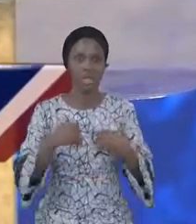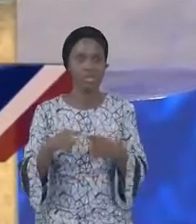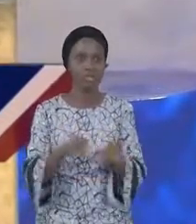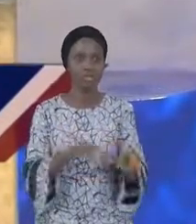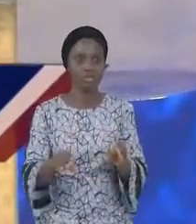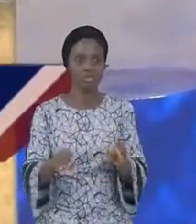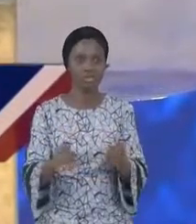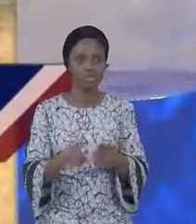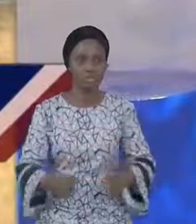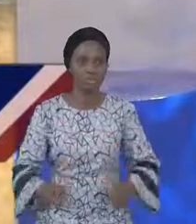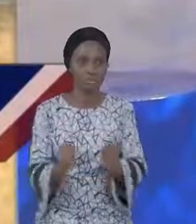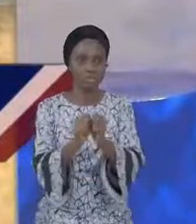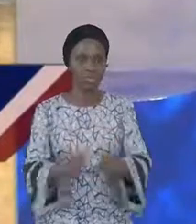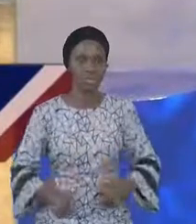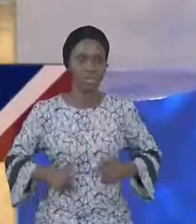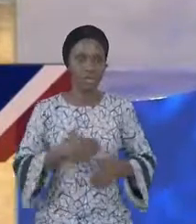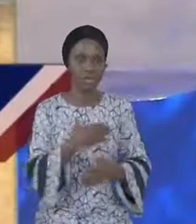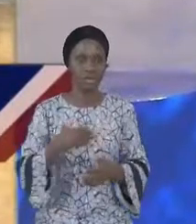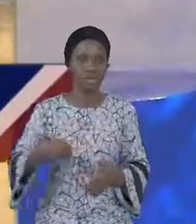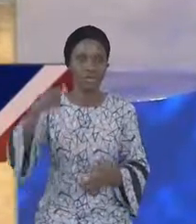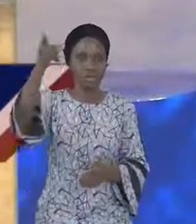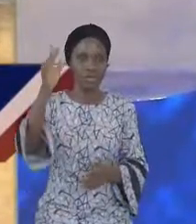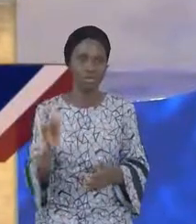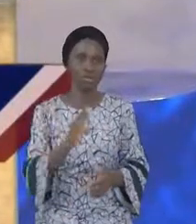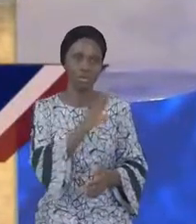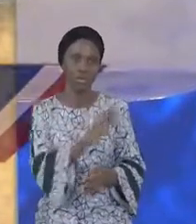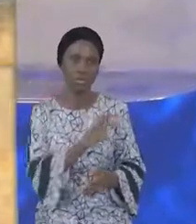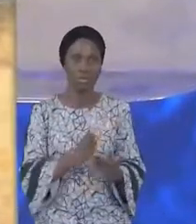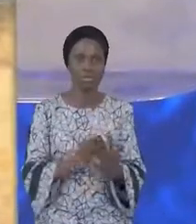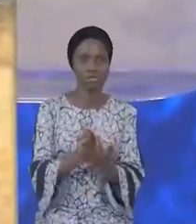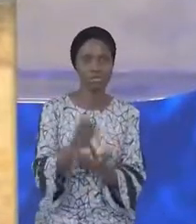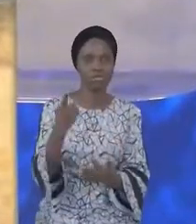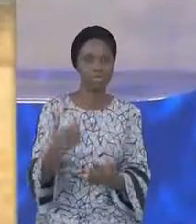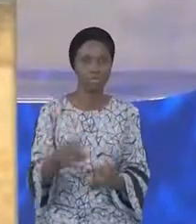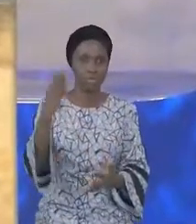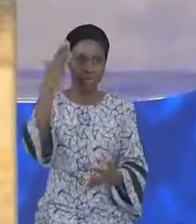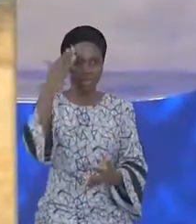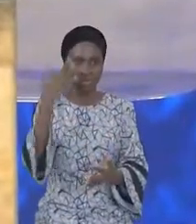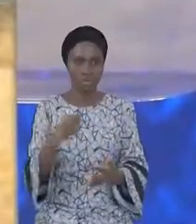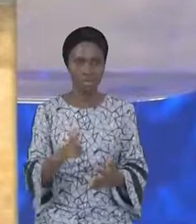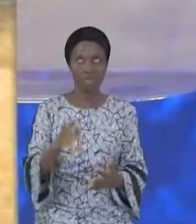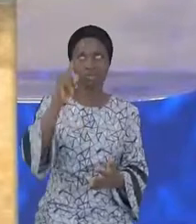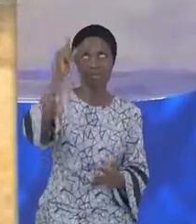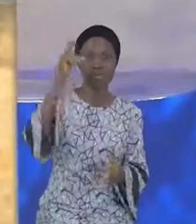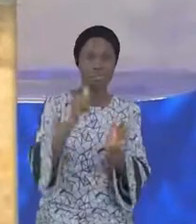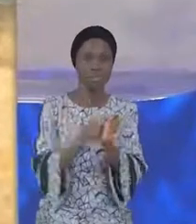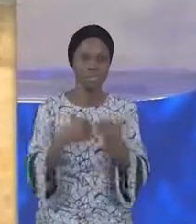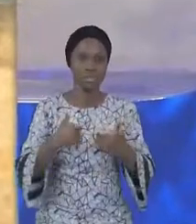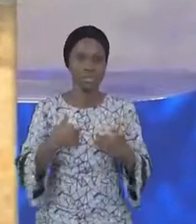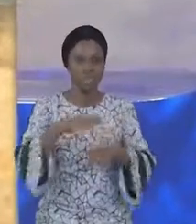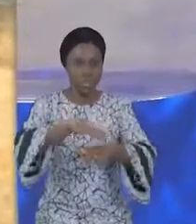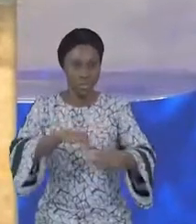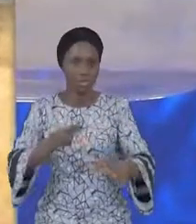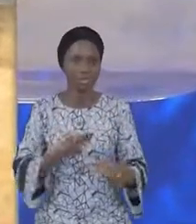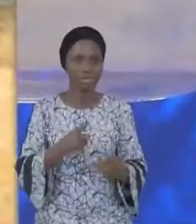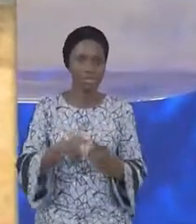la vie et à la piété through the knowledge au moyen de him, la connaissance that has called de celui qui